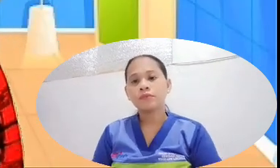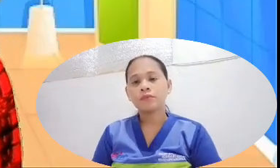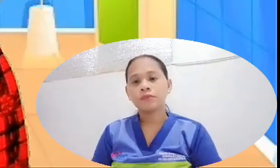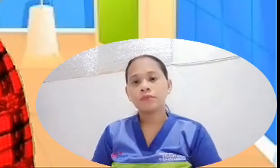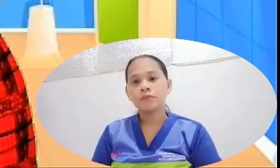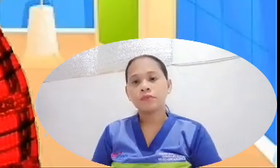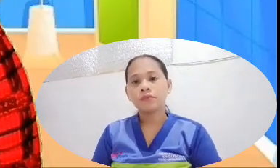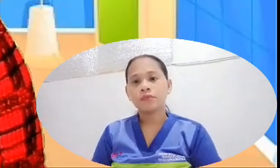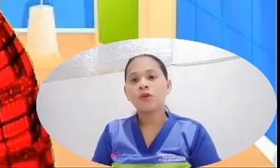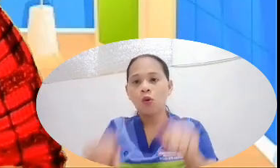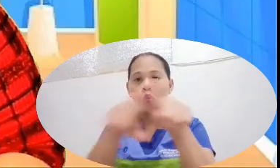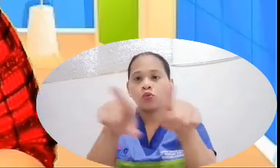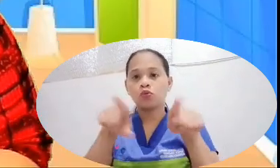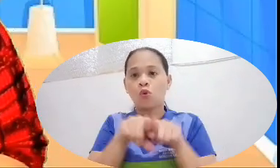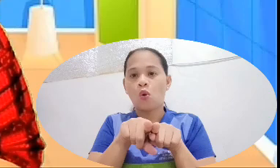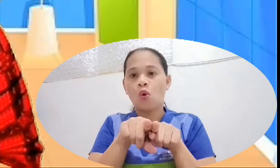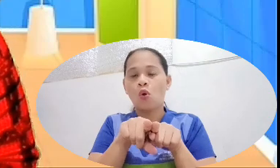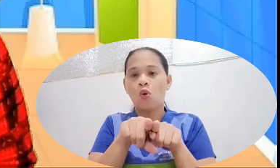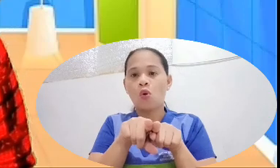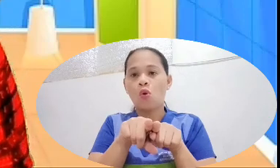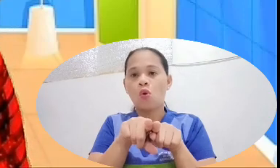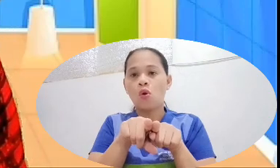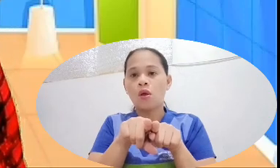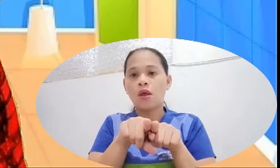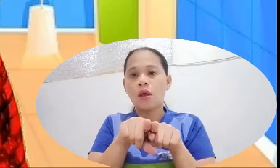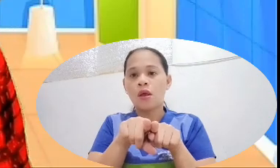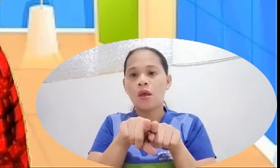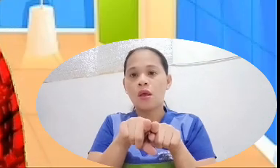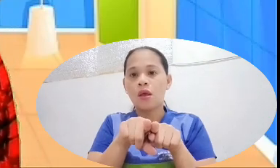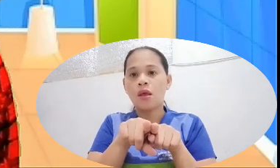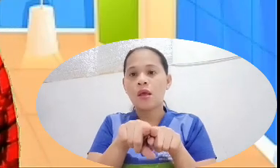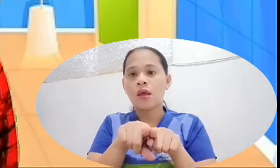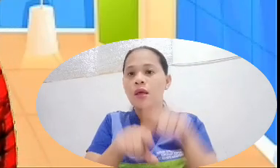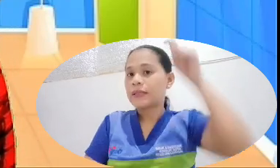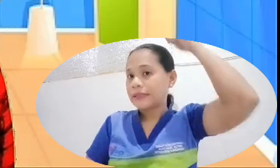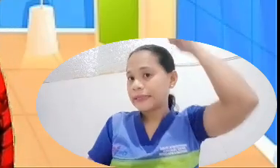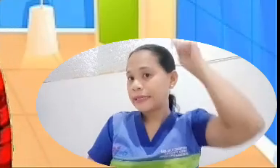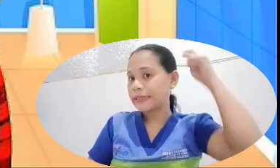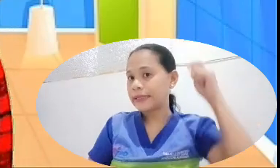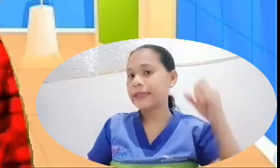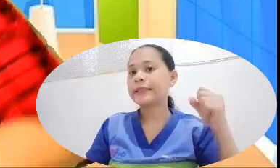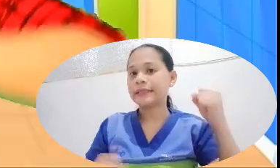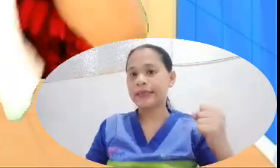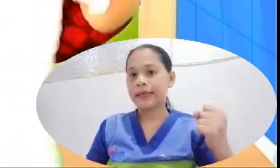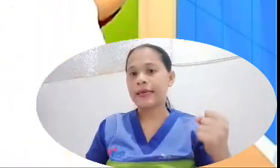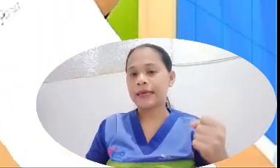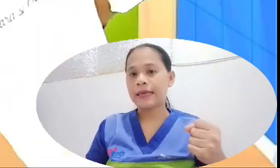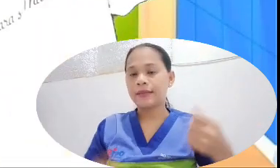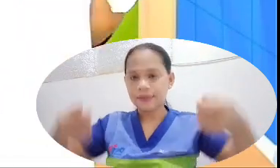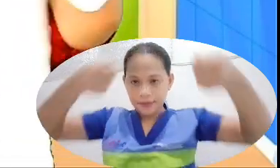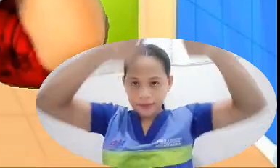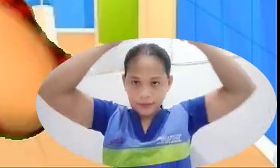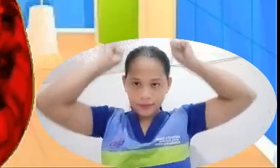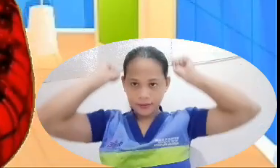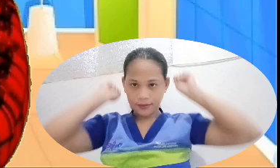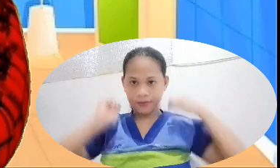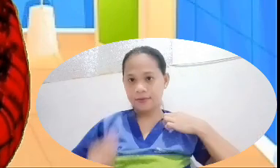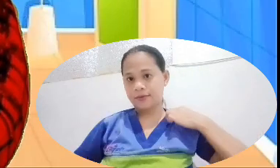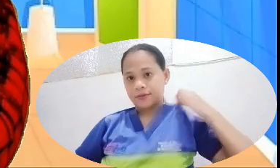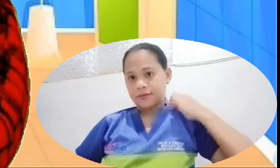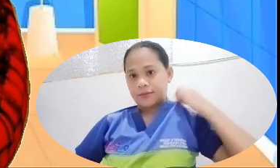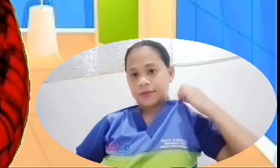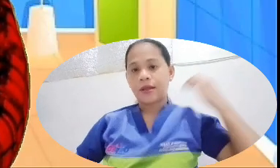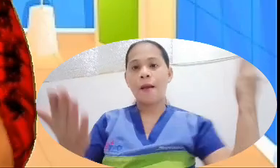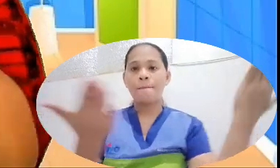At syempre, maaari niyo nang isuot ang bago at malinis